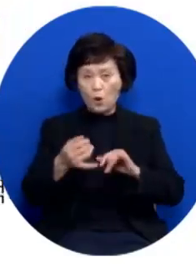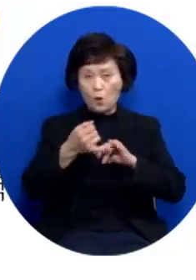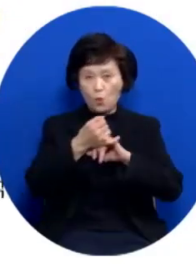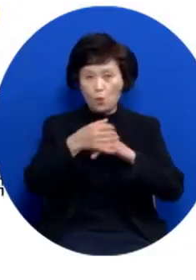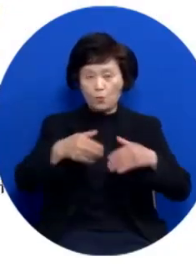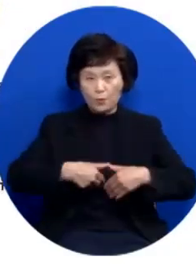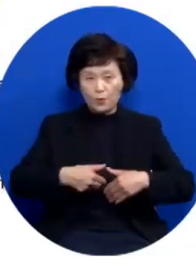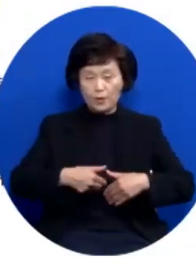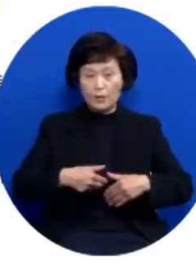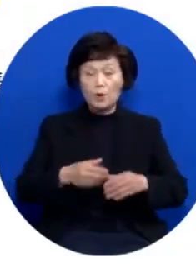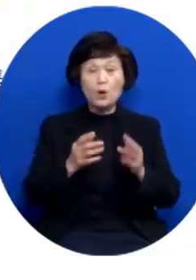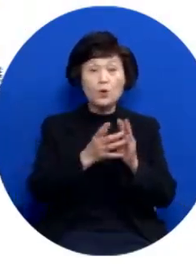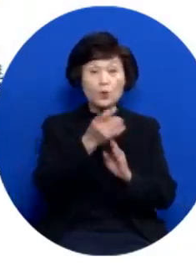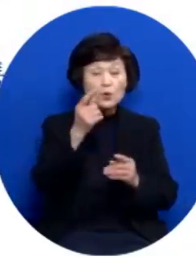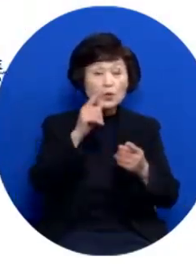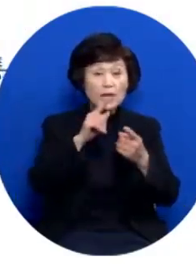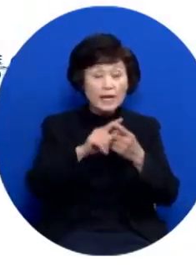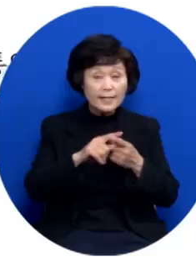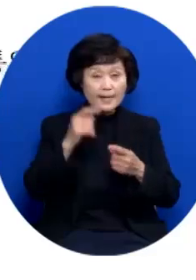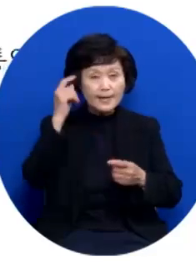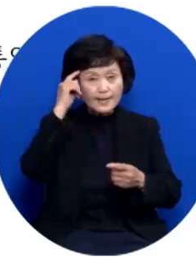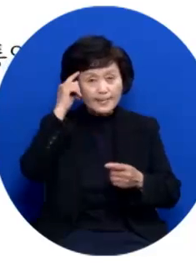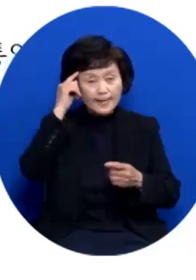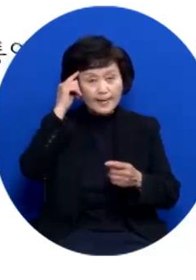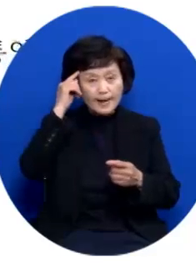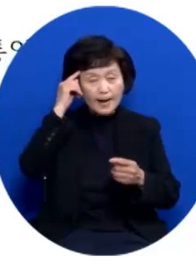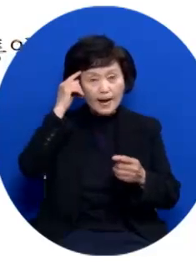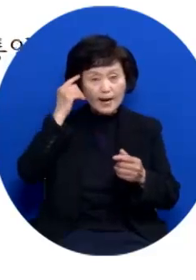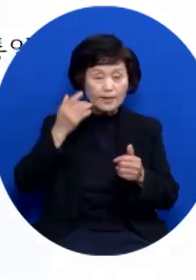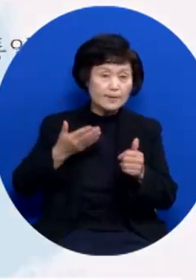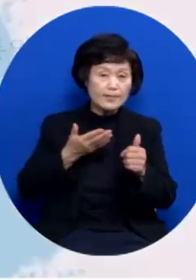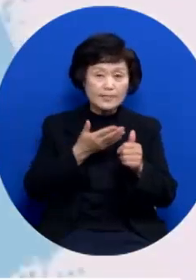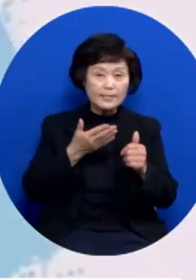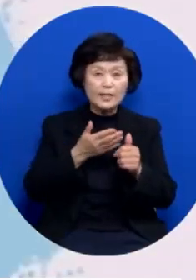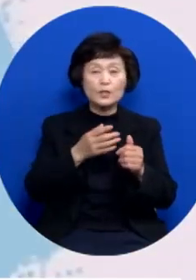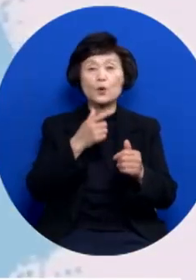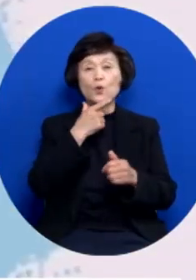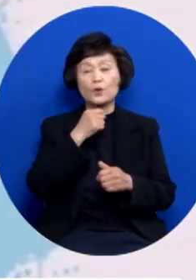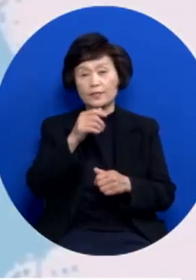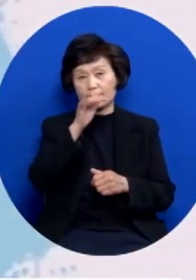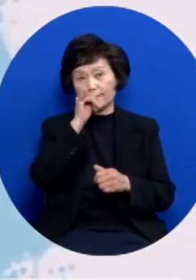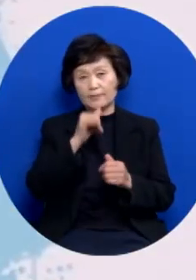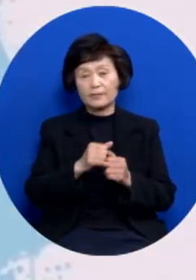관심을 고취시키고 청년 지도력 양성을 위해 진행하게 됐다고 전했습니다.